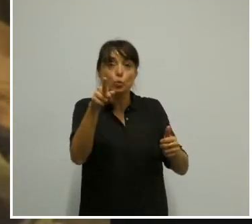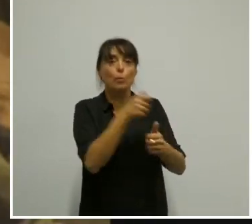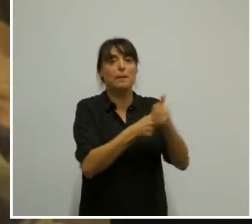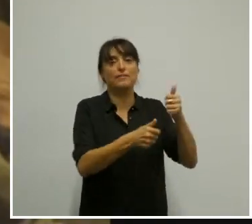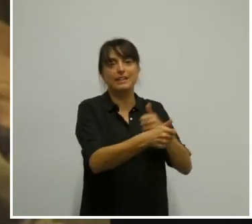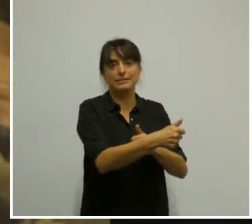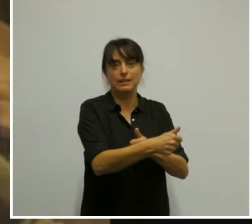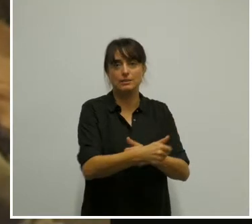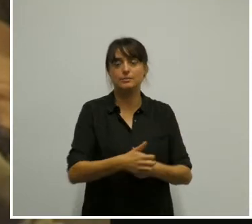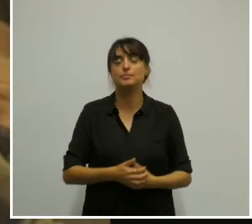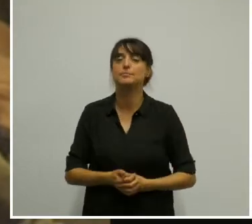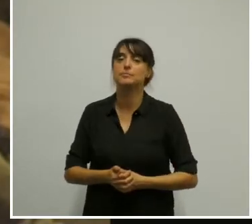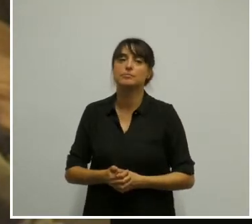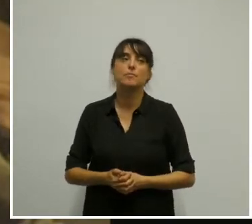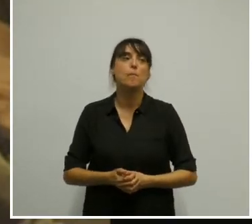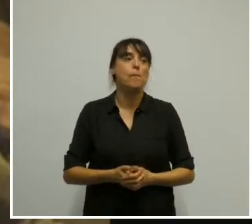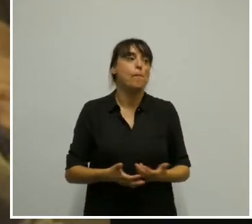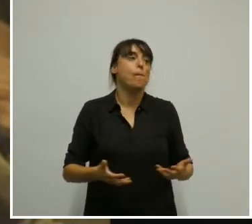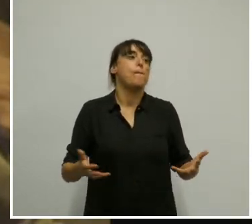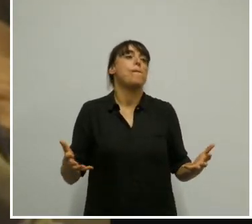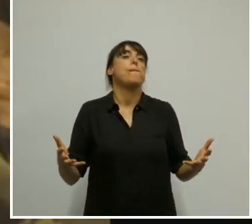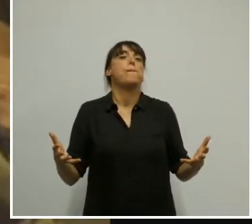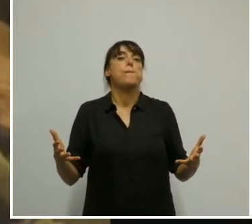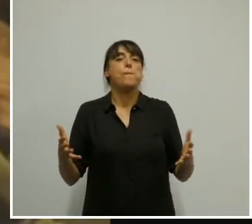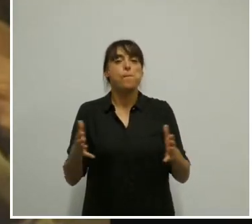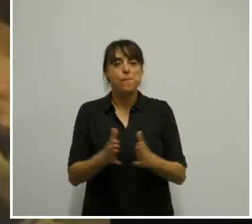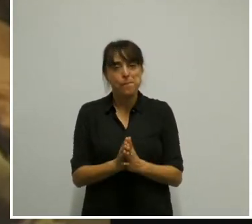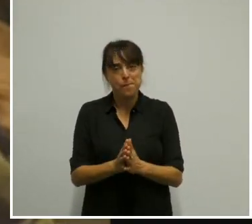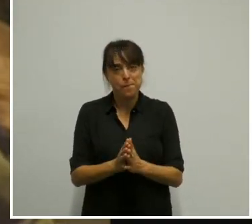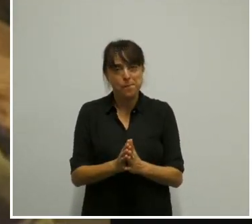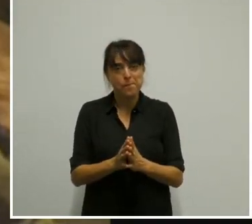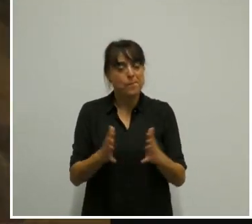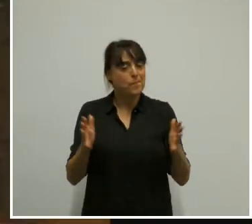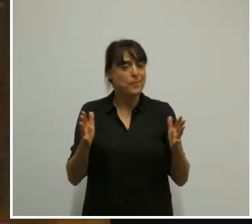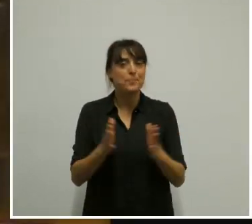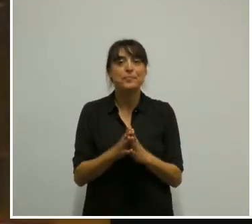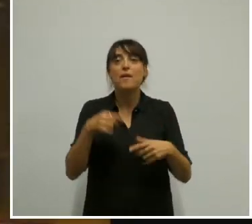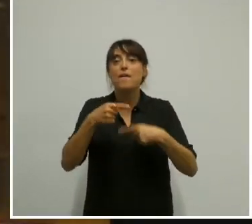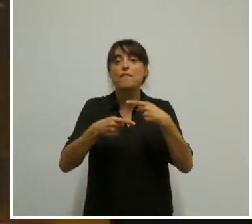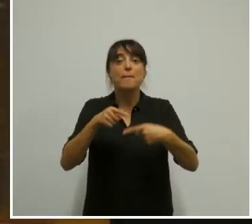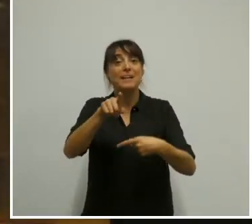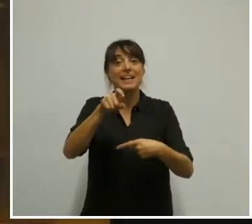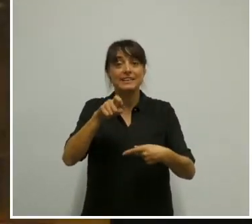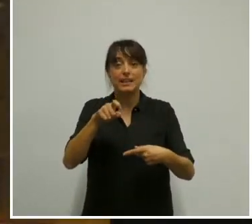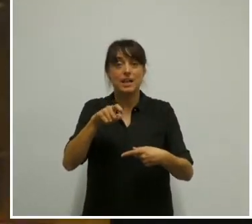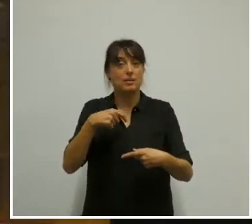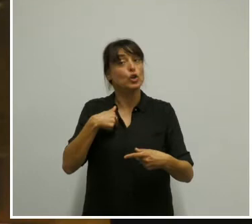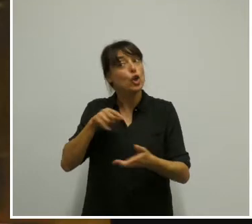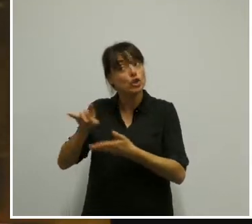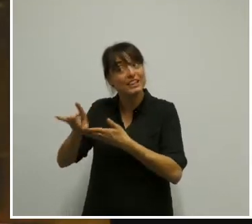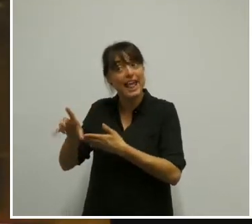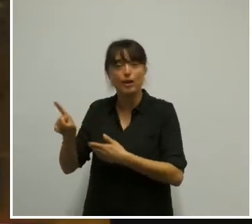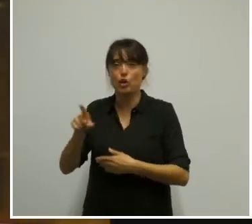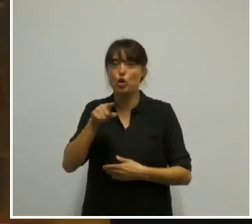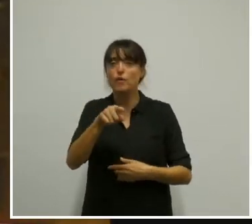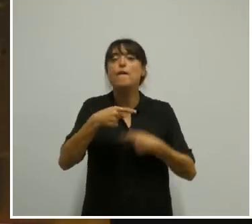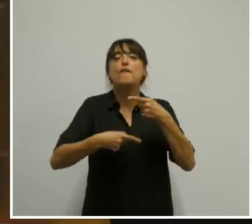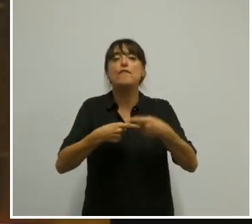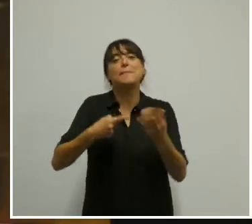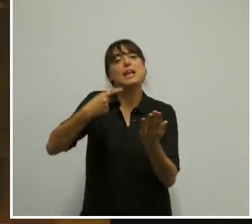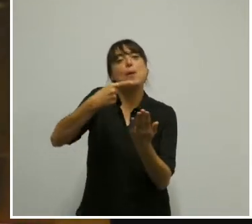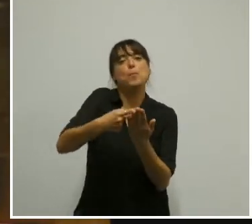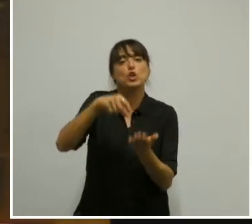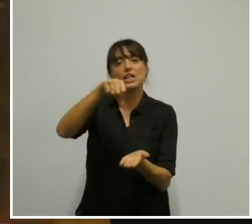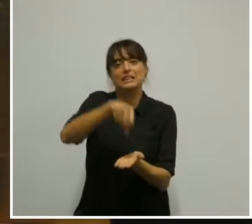seu territori o del seu barri i la proximitat i treure'ls. La família és la que tria, nosaltres no traiem. La família posa els